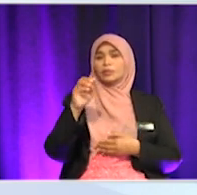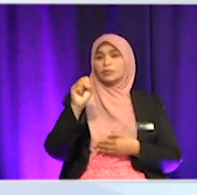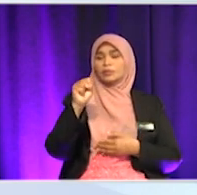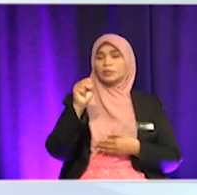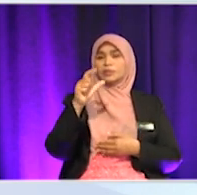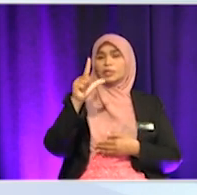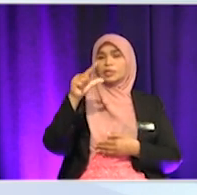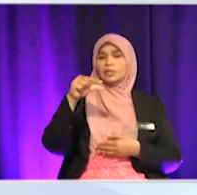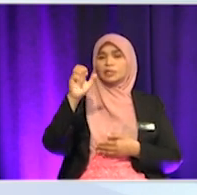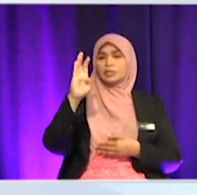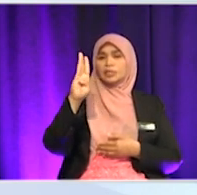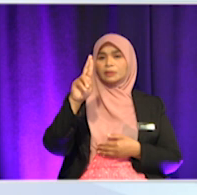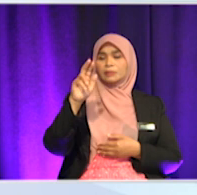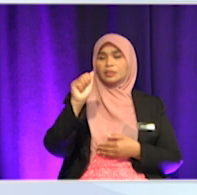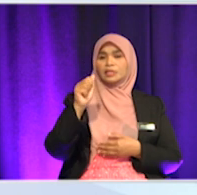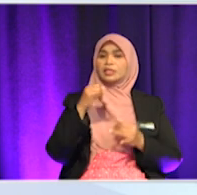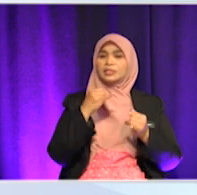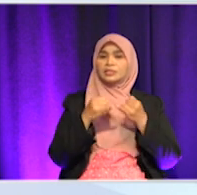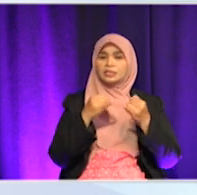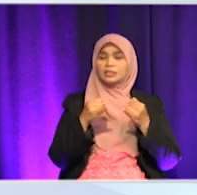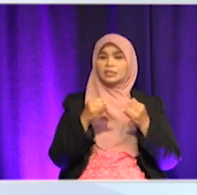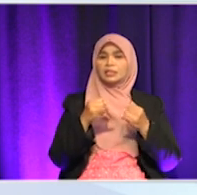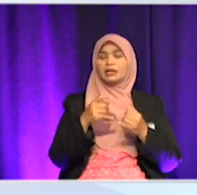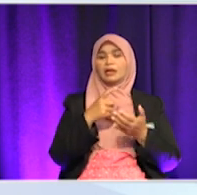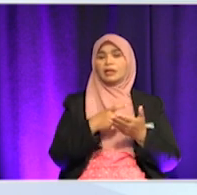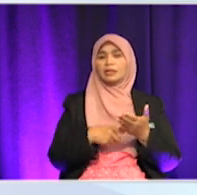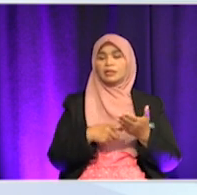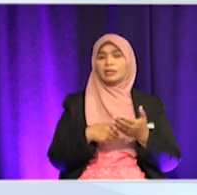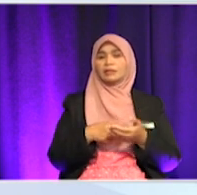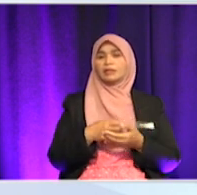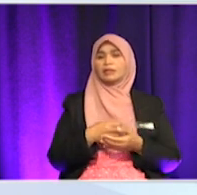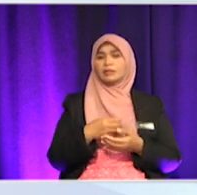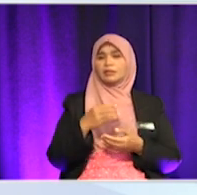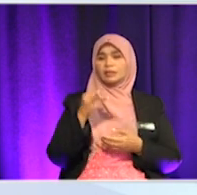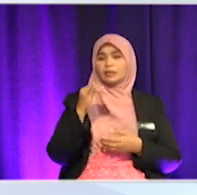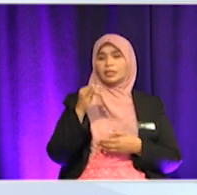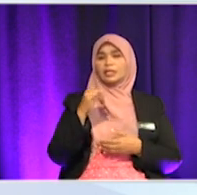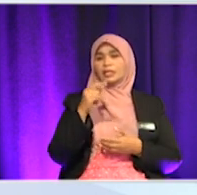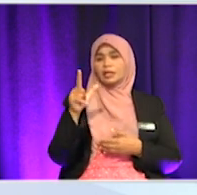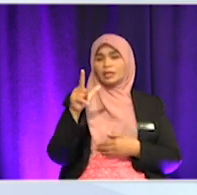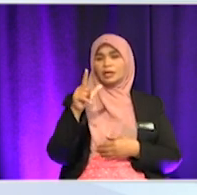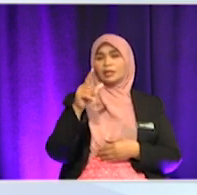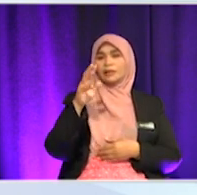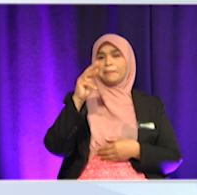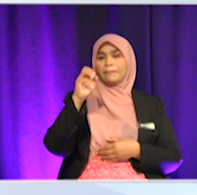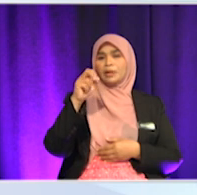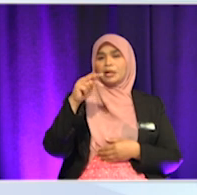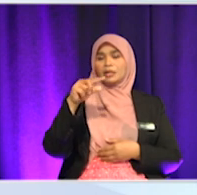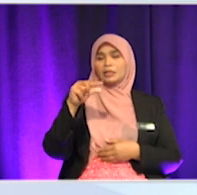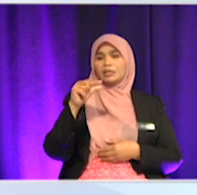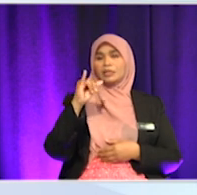yang kedua, jika harga 1 kilogram manggis ialah RM8 dan harga 1 kilogram mangga ialah